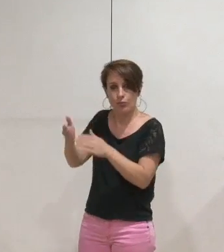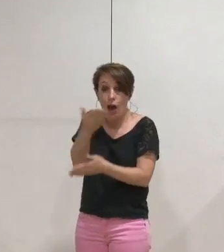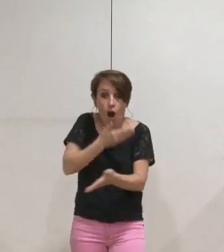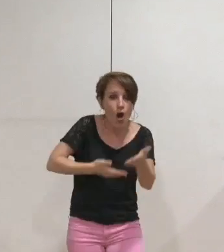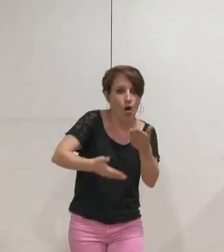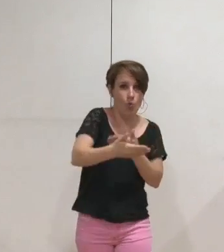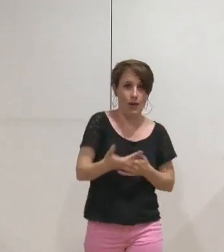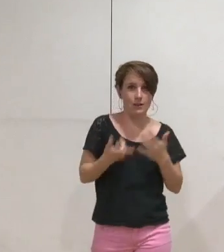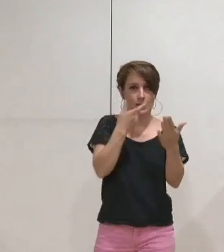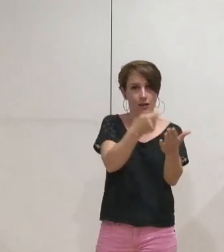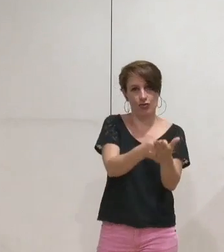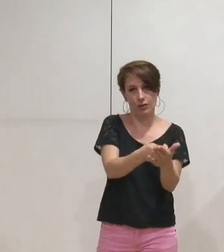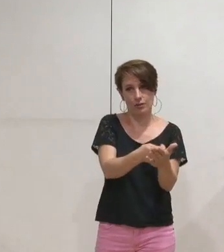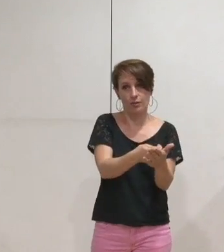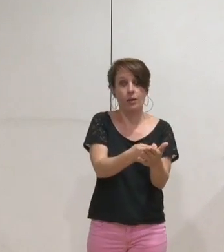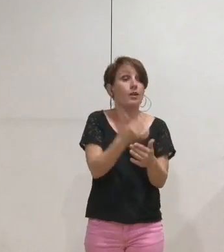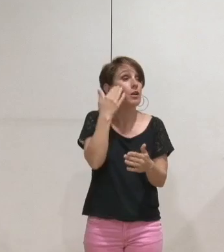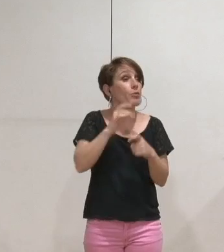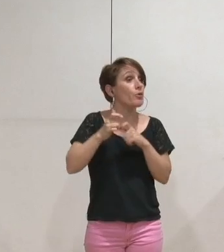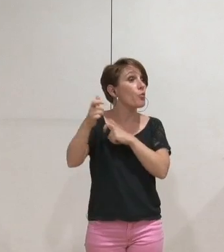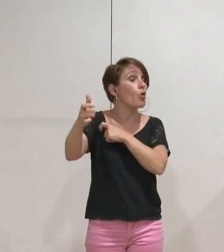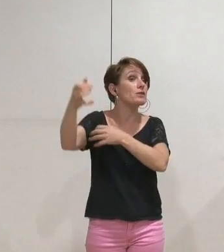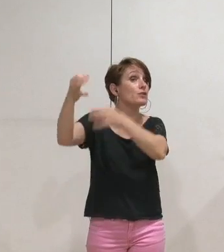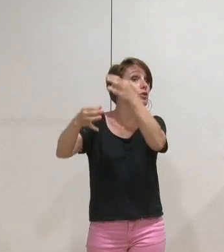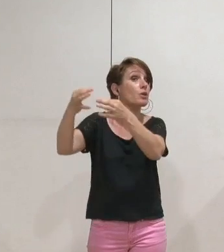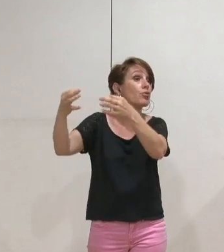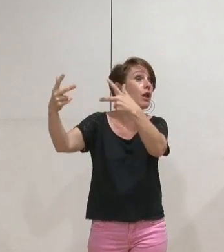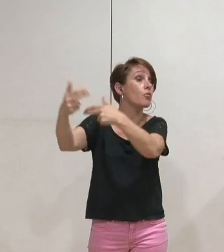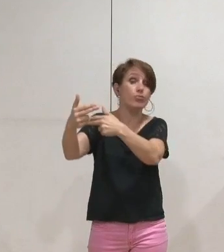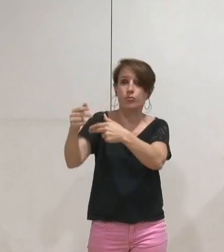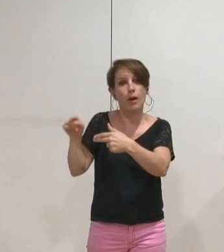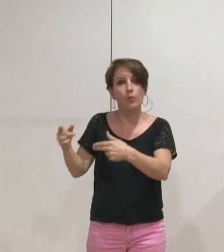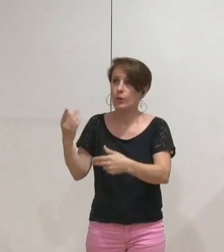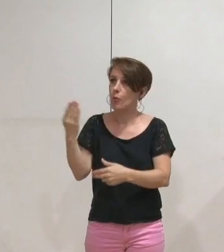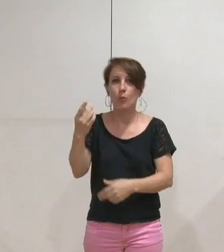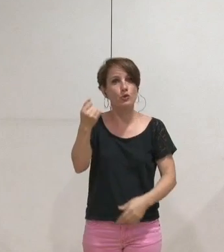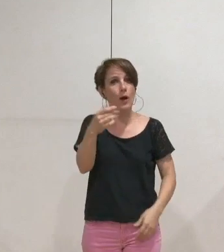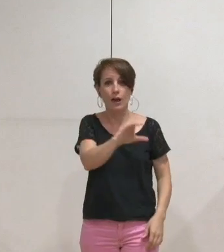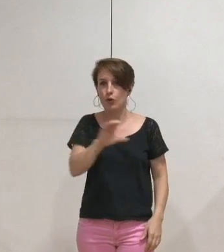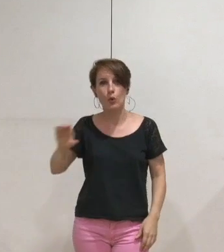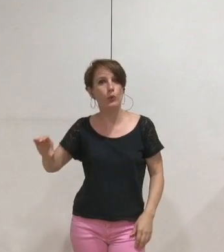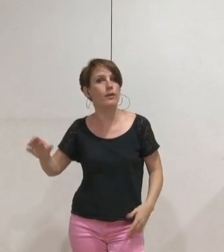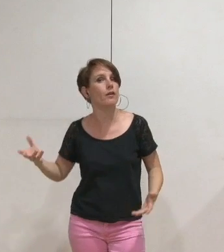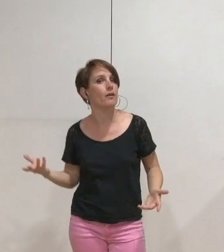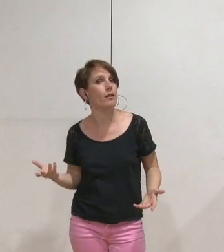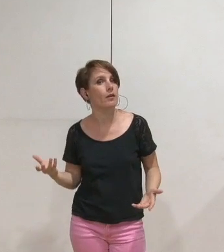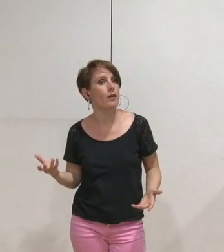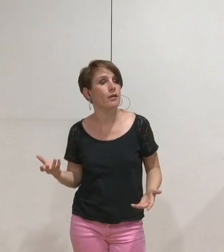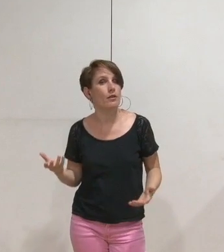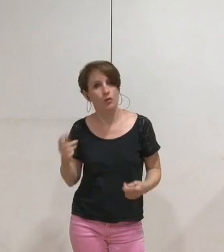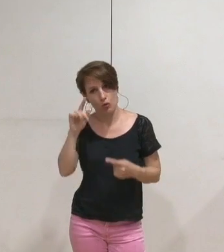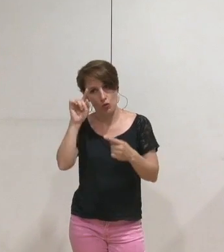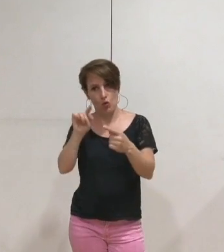puisque si la procédure s'arrête il faut bien que il récupère son investissement initial à neutraliser financièrement